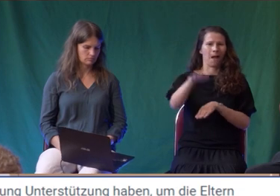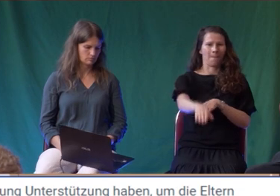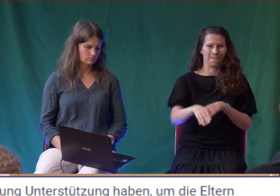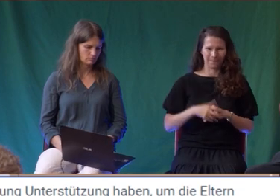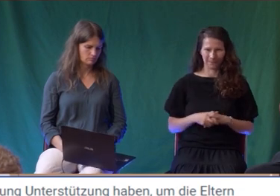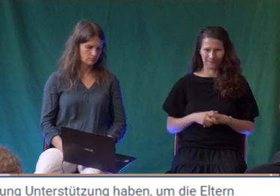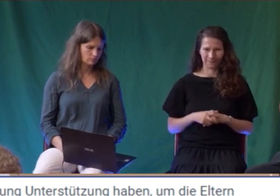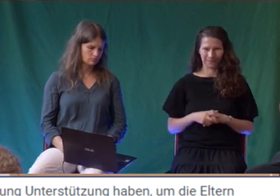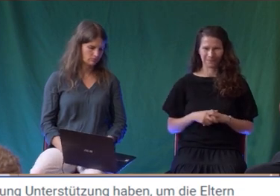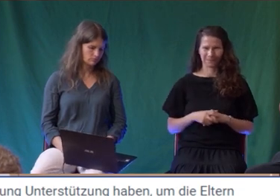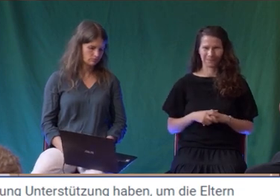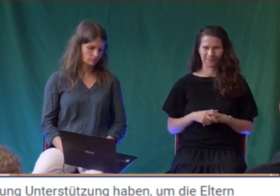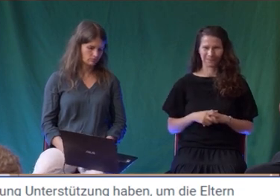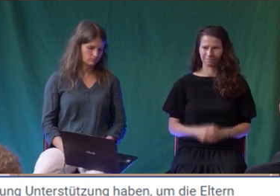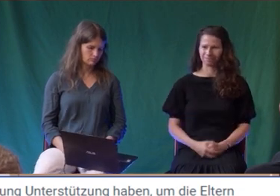sein